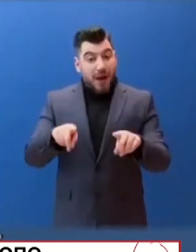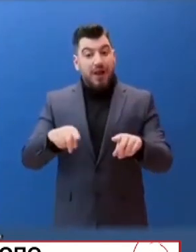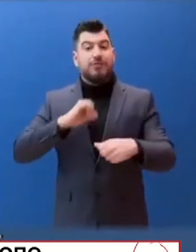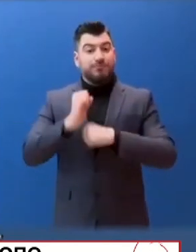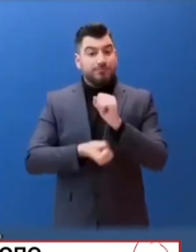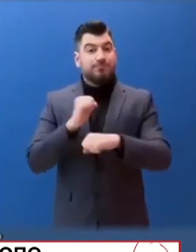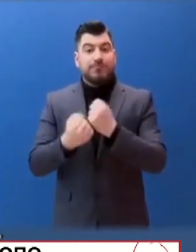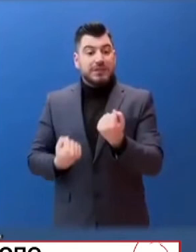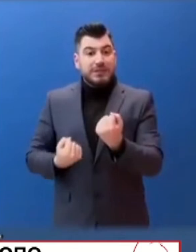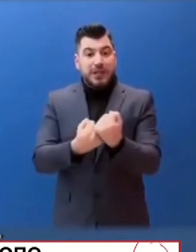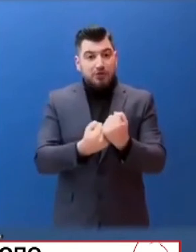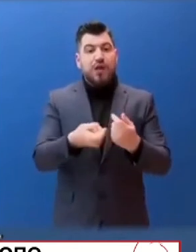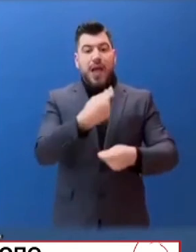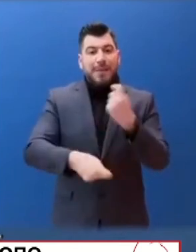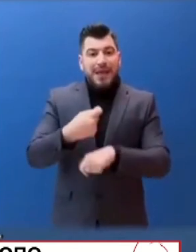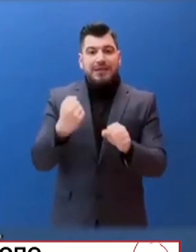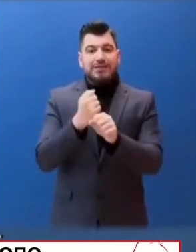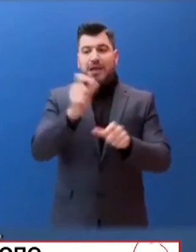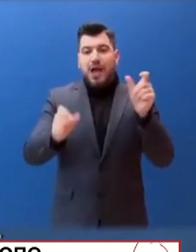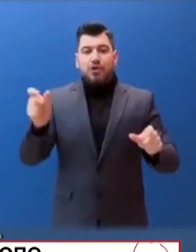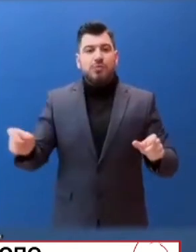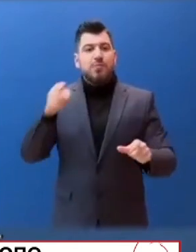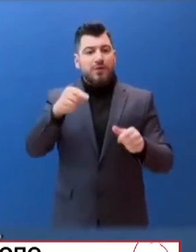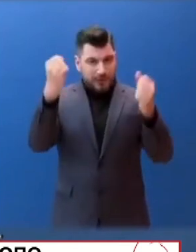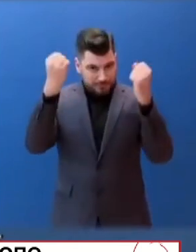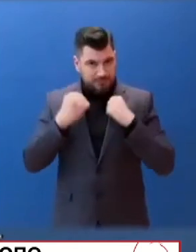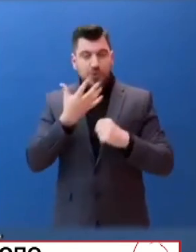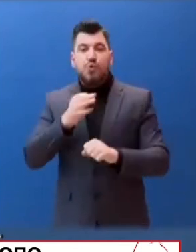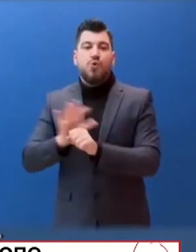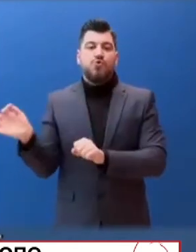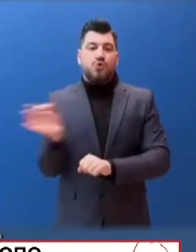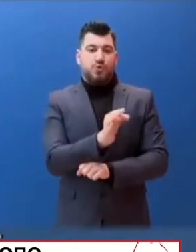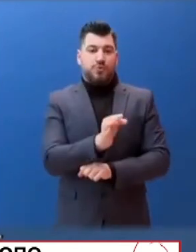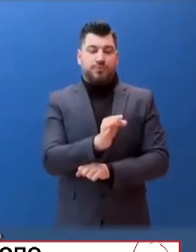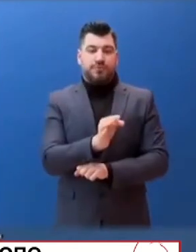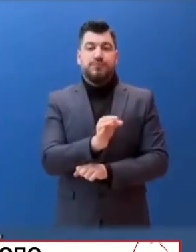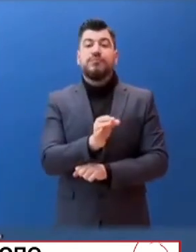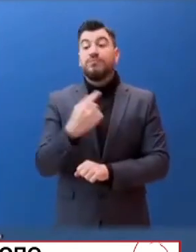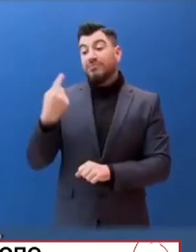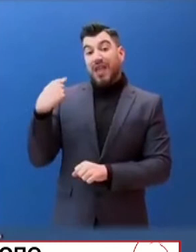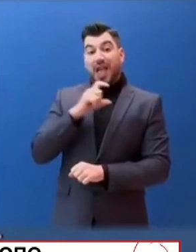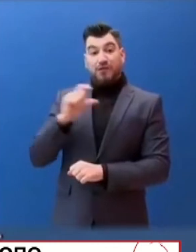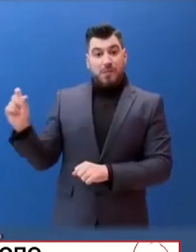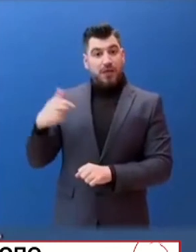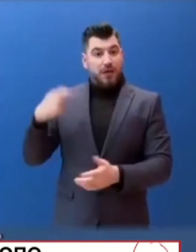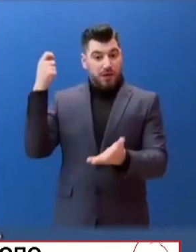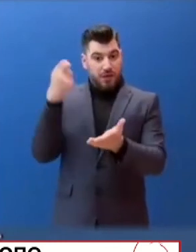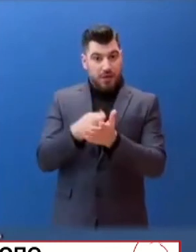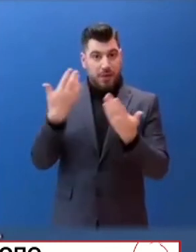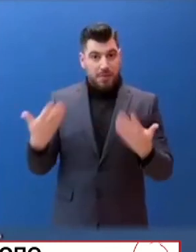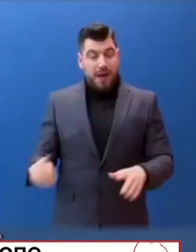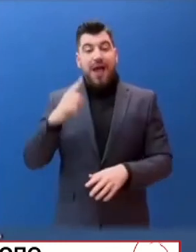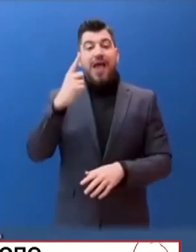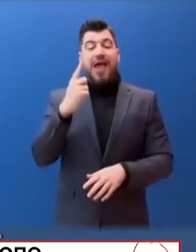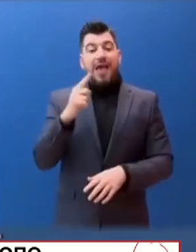των επιχειρήσεων και εργαζομένων που πλήττονται από την πανδημία. Μόνο την εβδομάδα που πέρασε, καταβλήθηκε σχεδόν